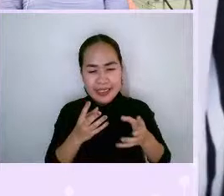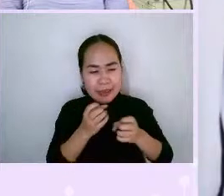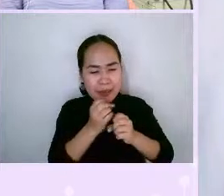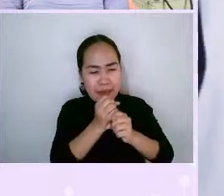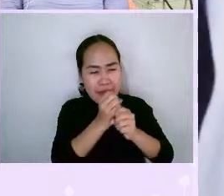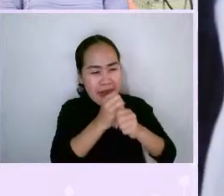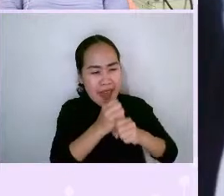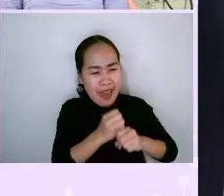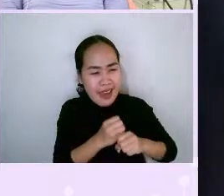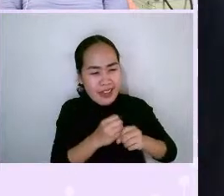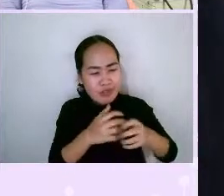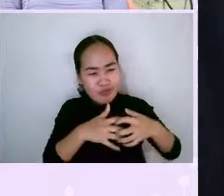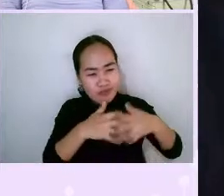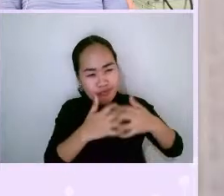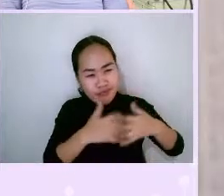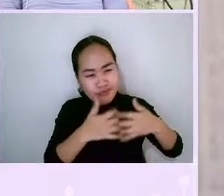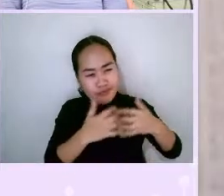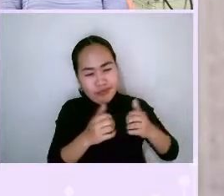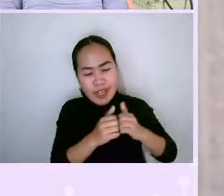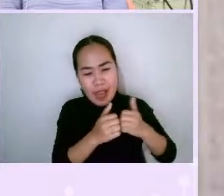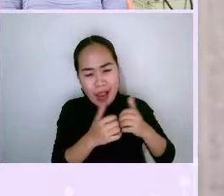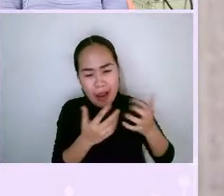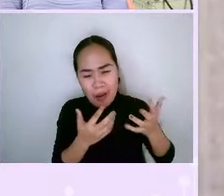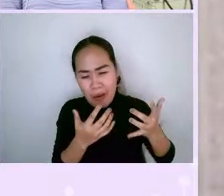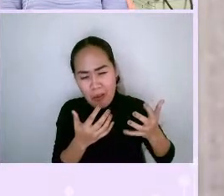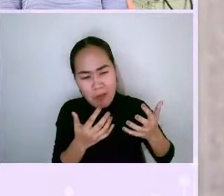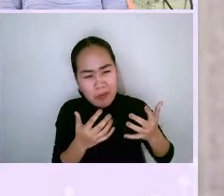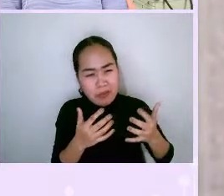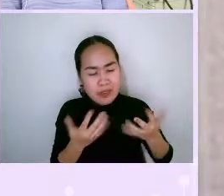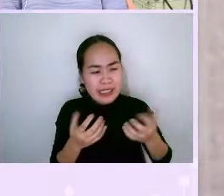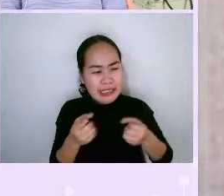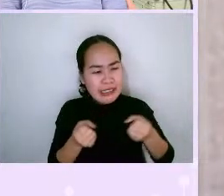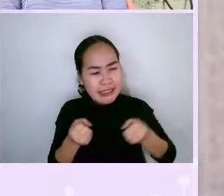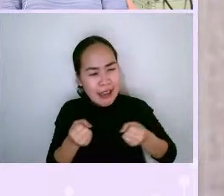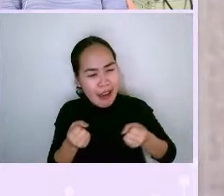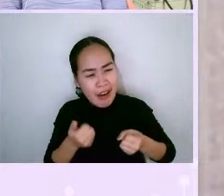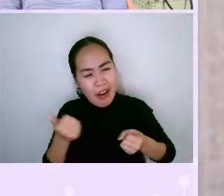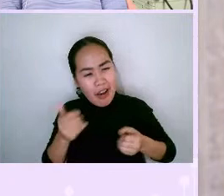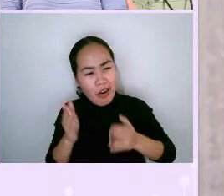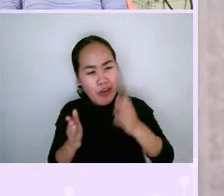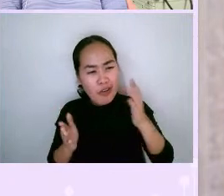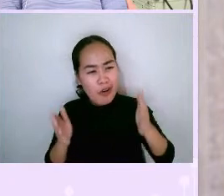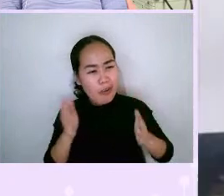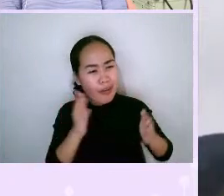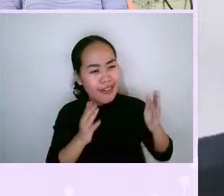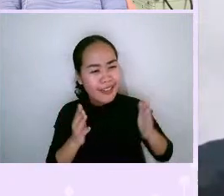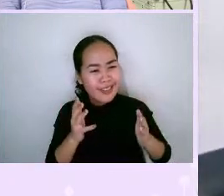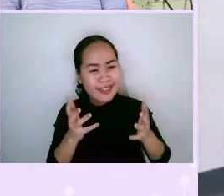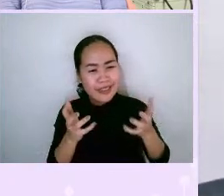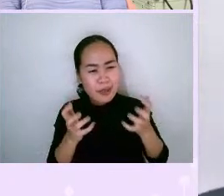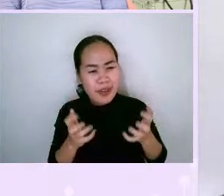mga machines, or sasakyan, ganyan, or robots.